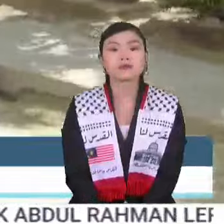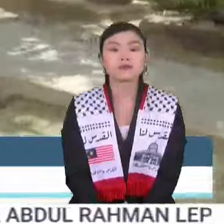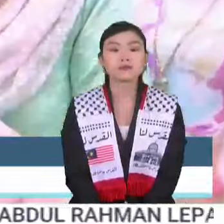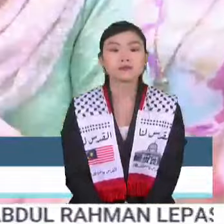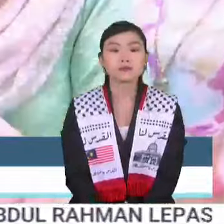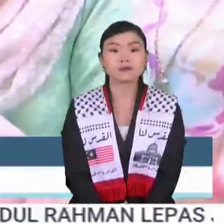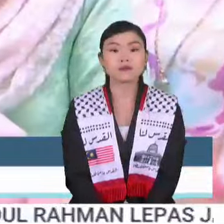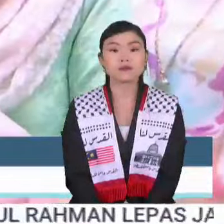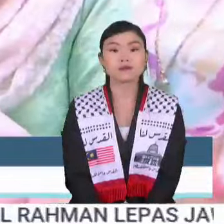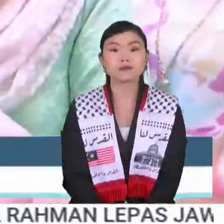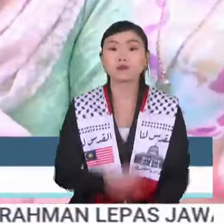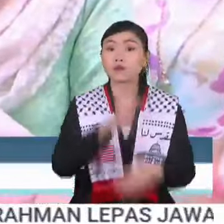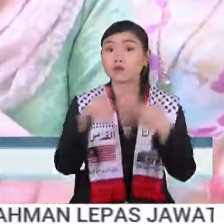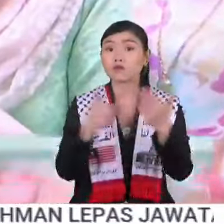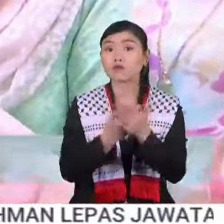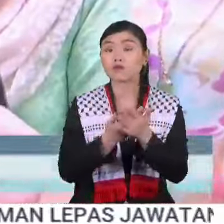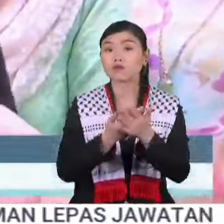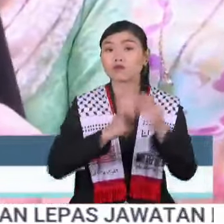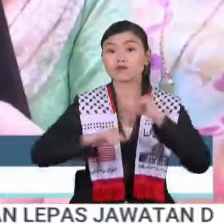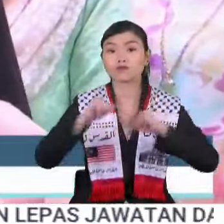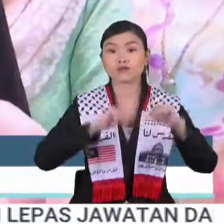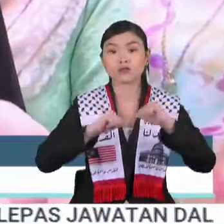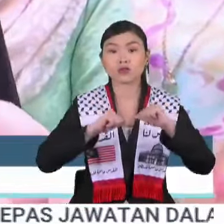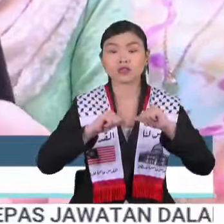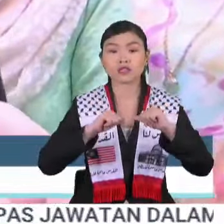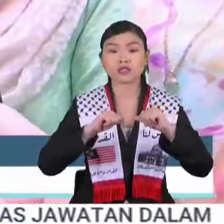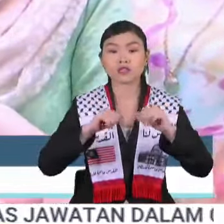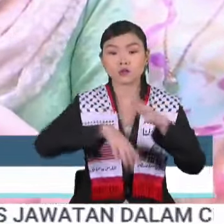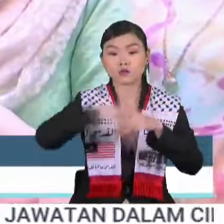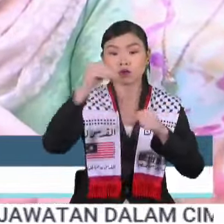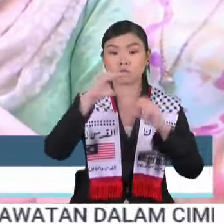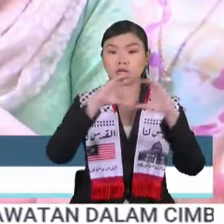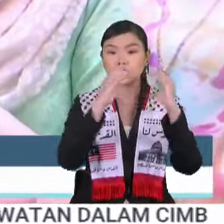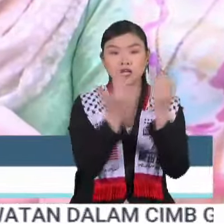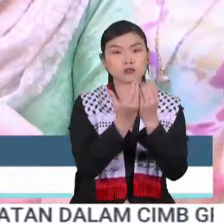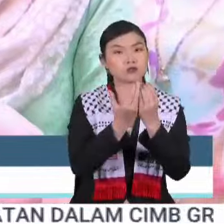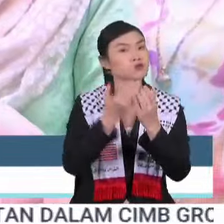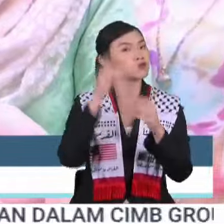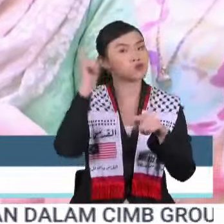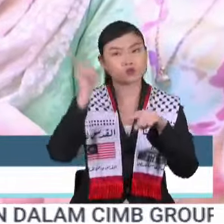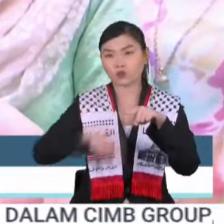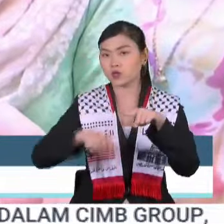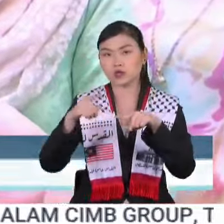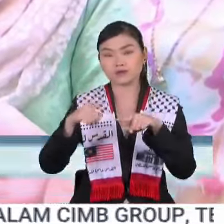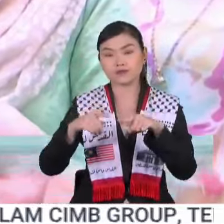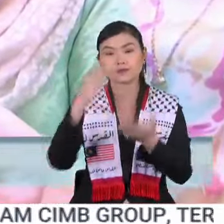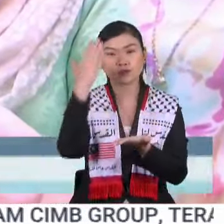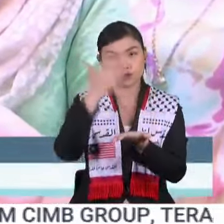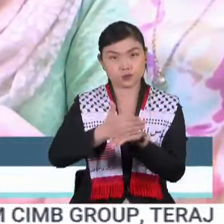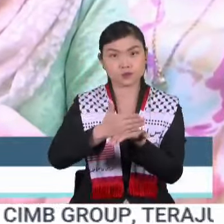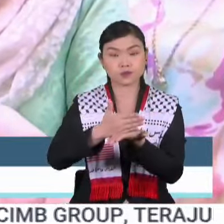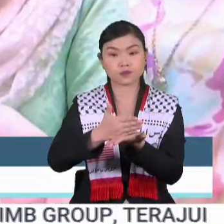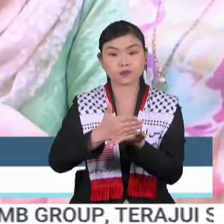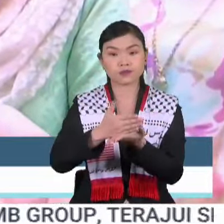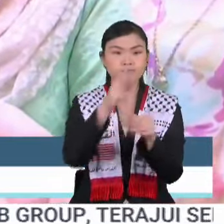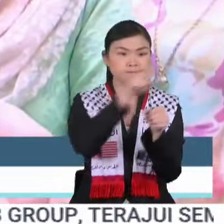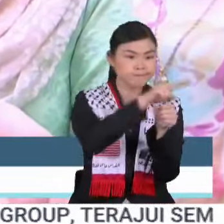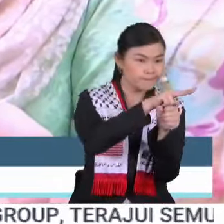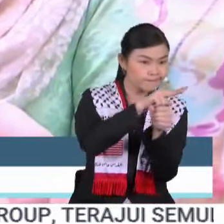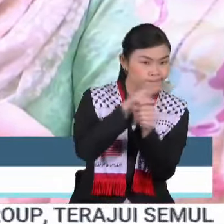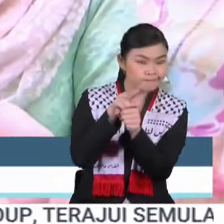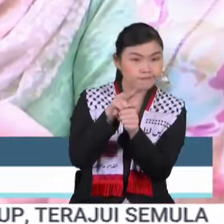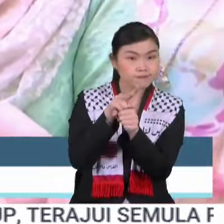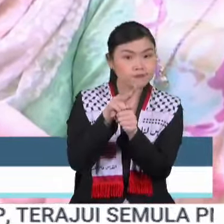dibenarkan sebarang aktiviti luar bilik darajah tidak dibenarkan dan pemantauan ini hendaklah